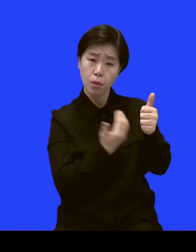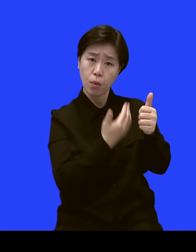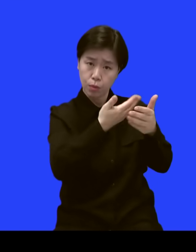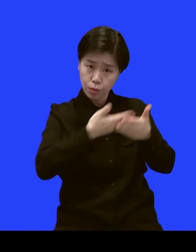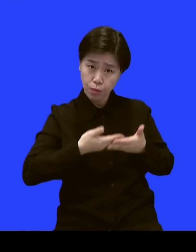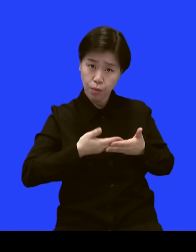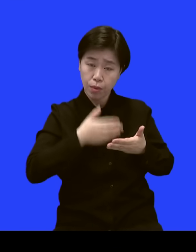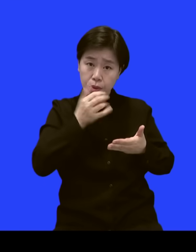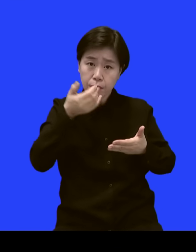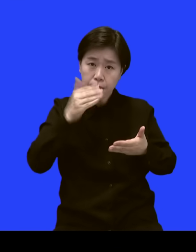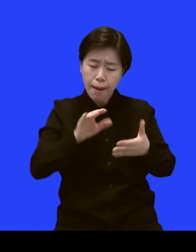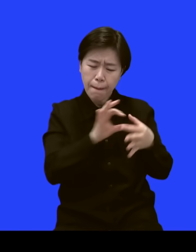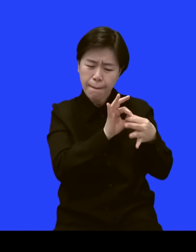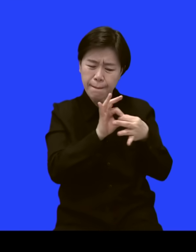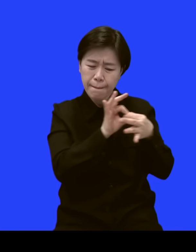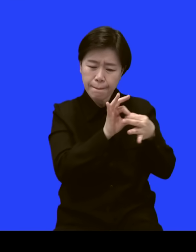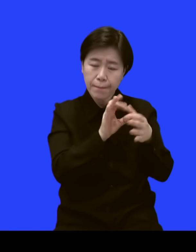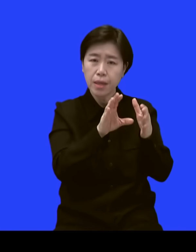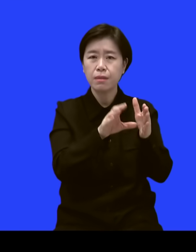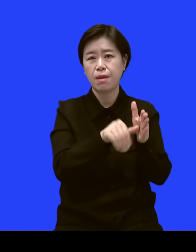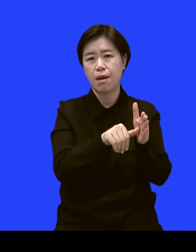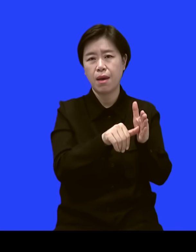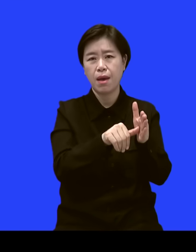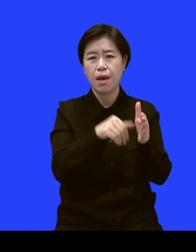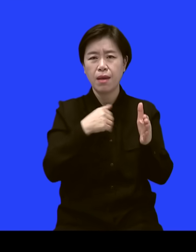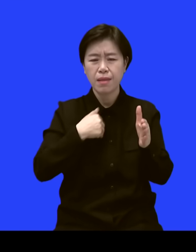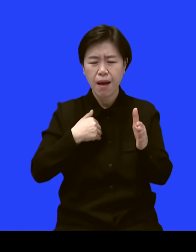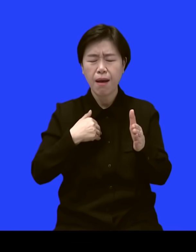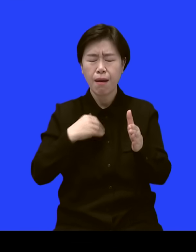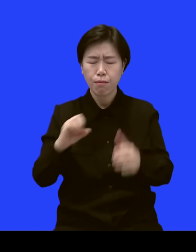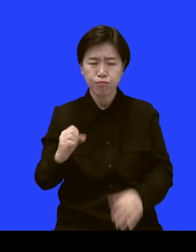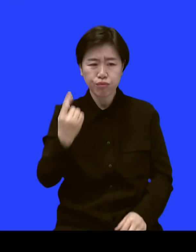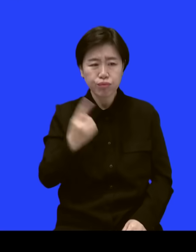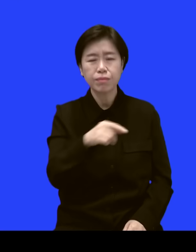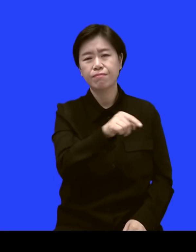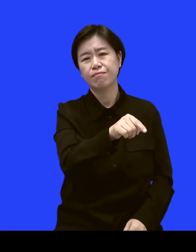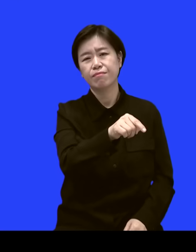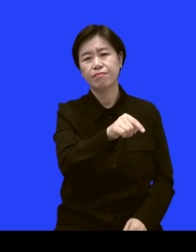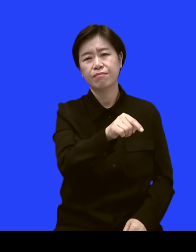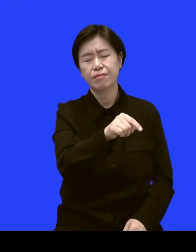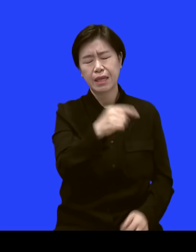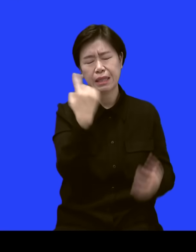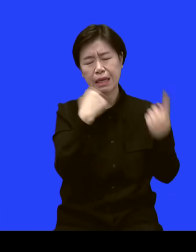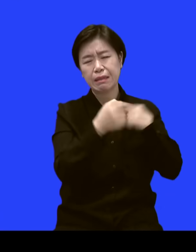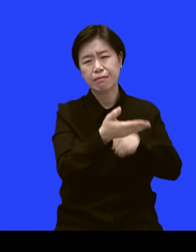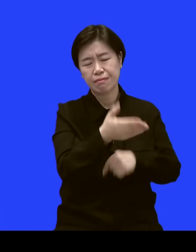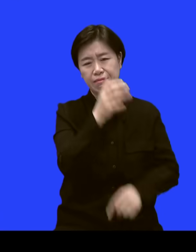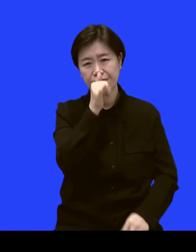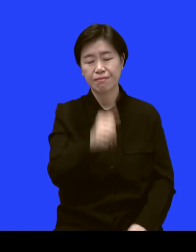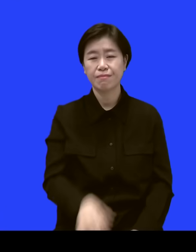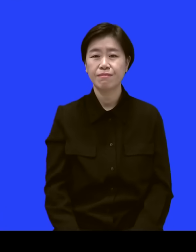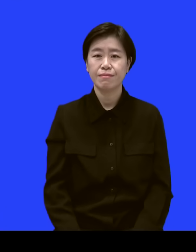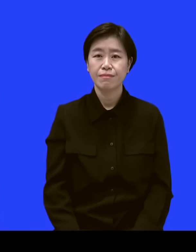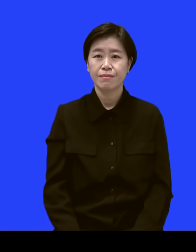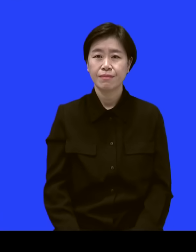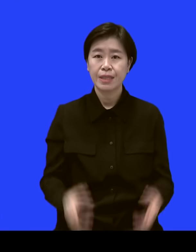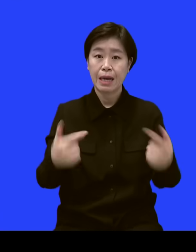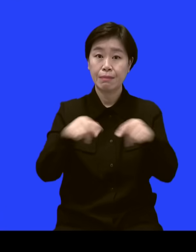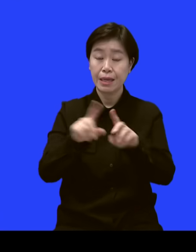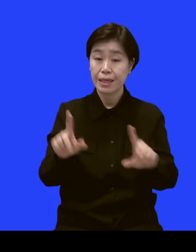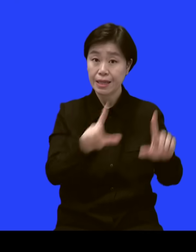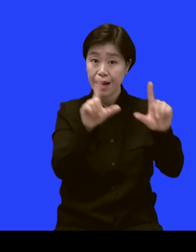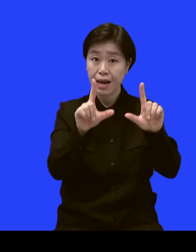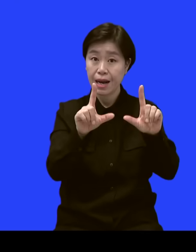관계가 깊어갈수록 아마 저희 남편도 깜짝 놀랐을 거예요. 왜요? 아, 살아보니 이렇게 예. 안에 고슴도치